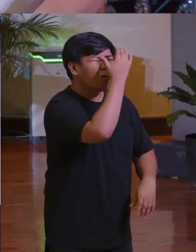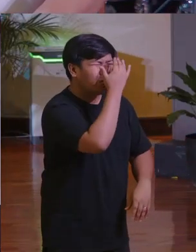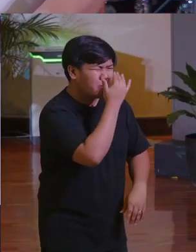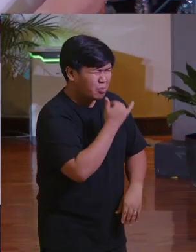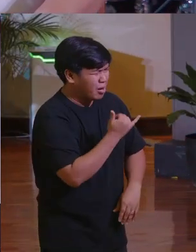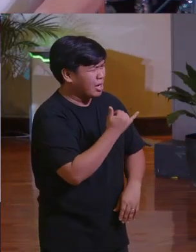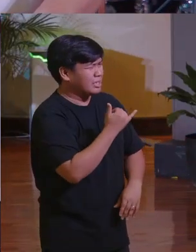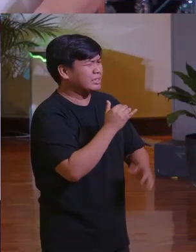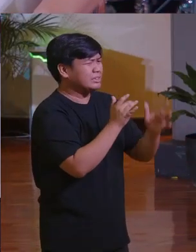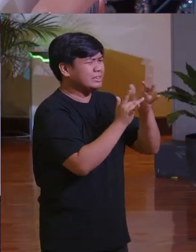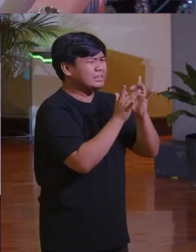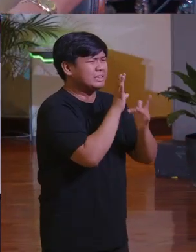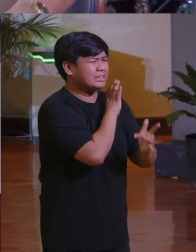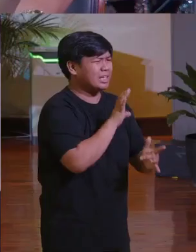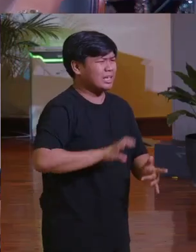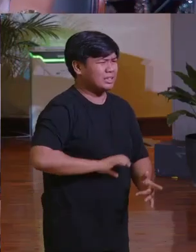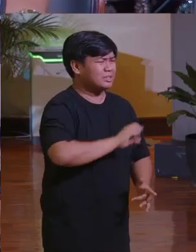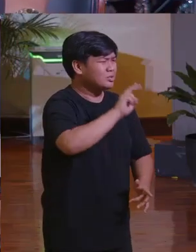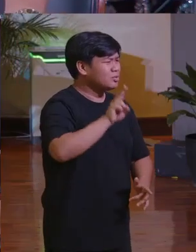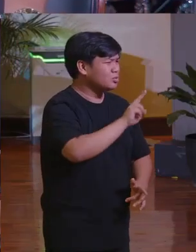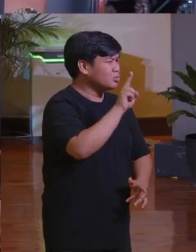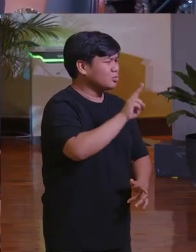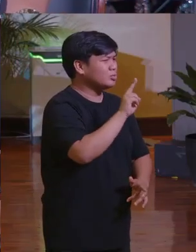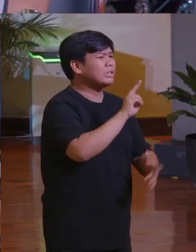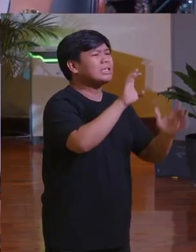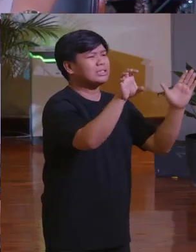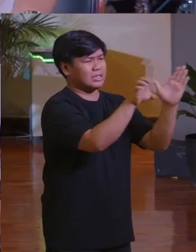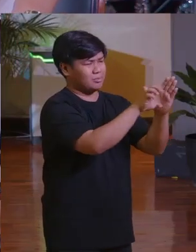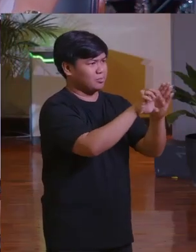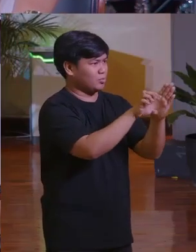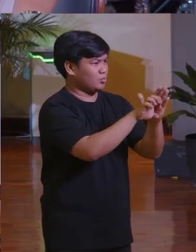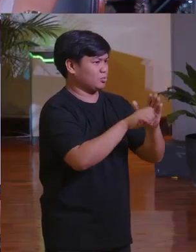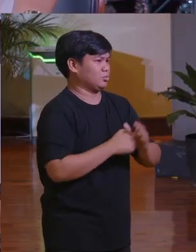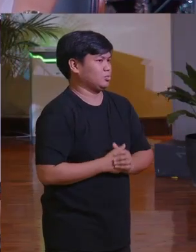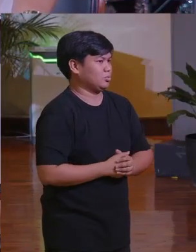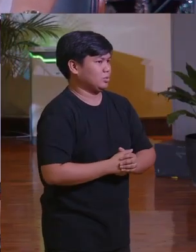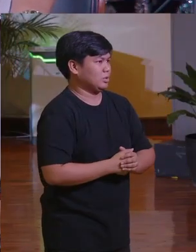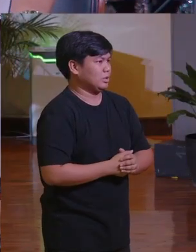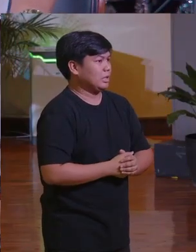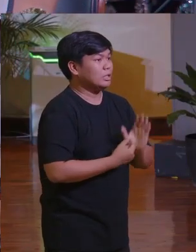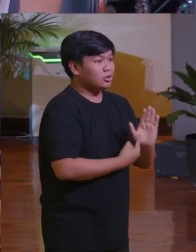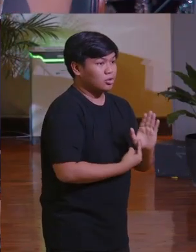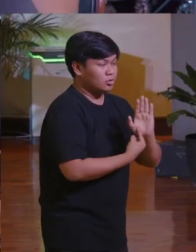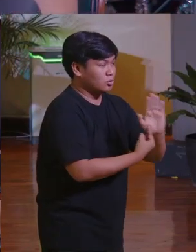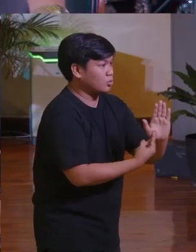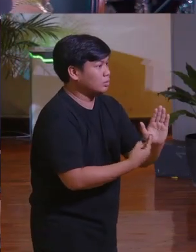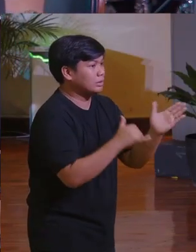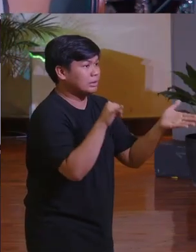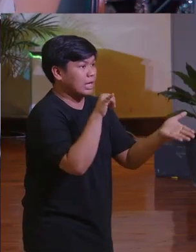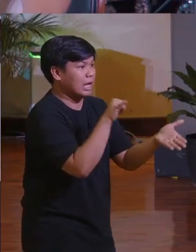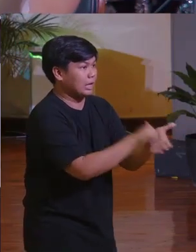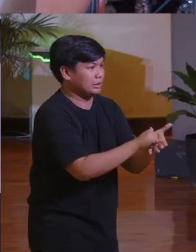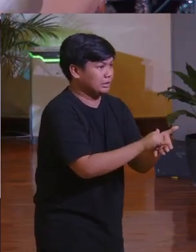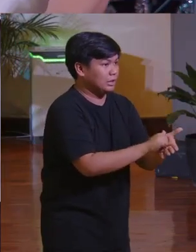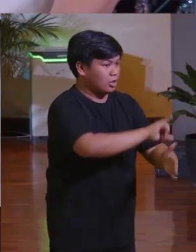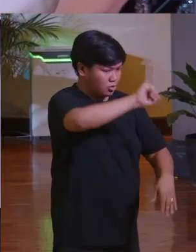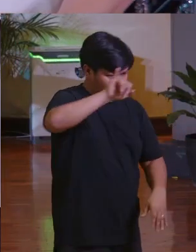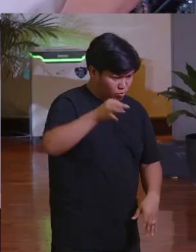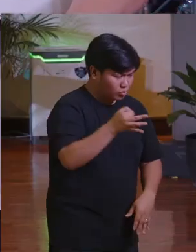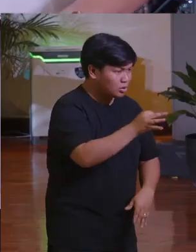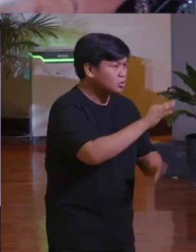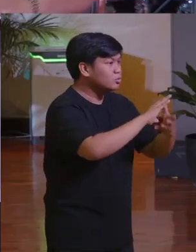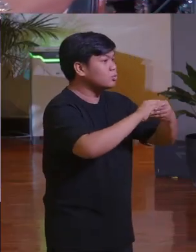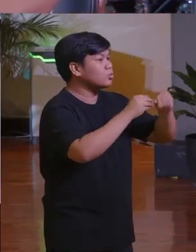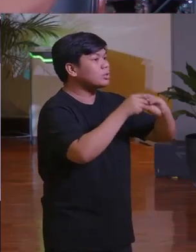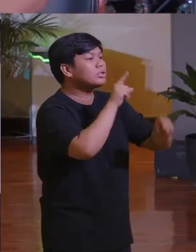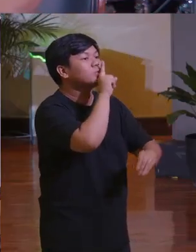o gagawing halimbawa o larawan ng ating Panginoon? So ang pagtawag ng Panginoon ay sa isang partikular na